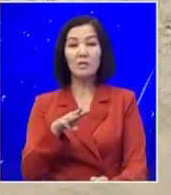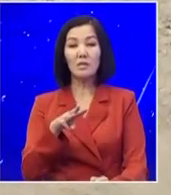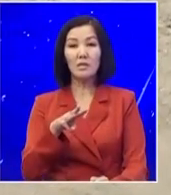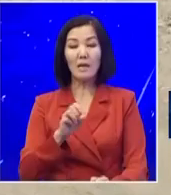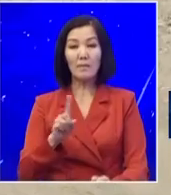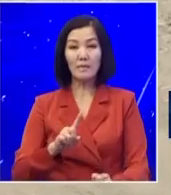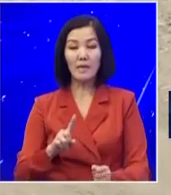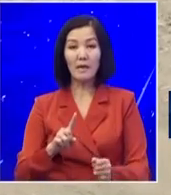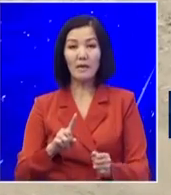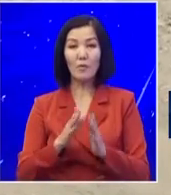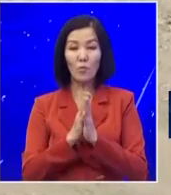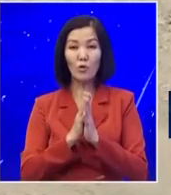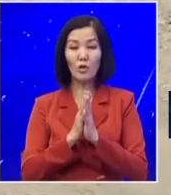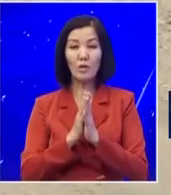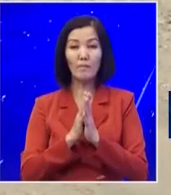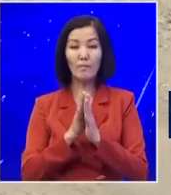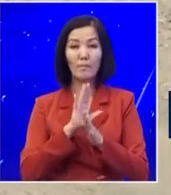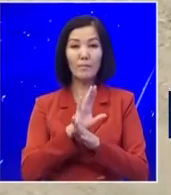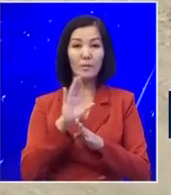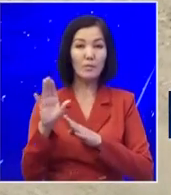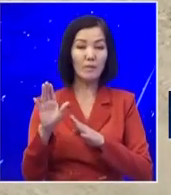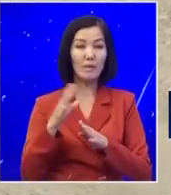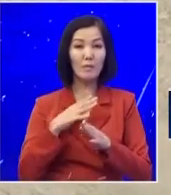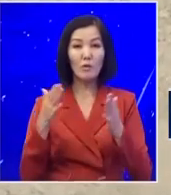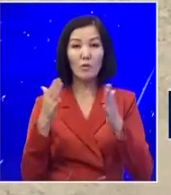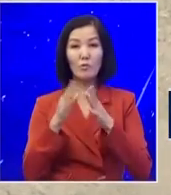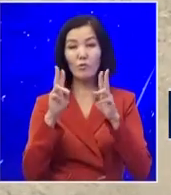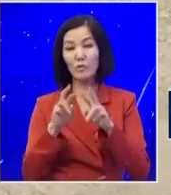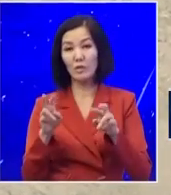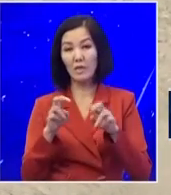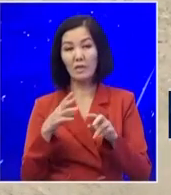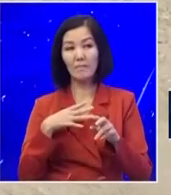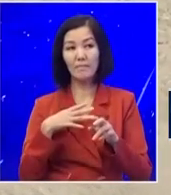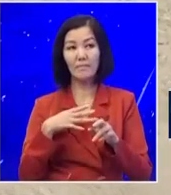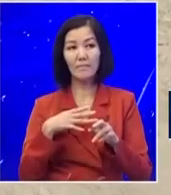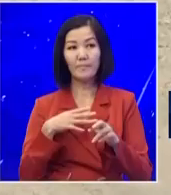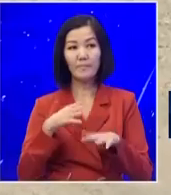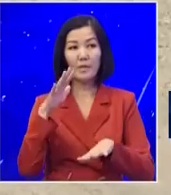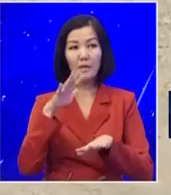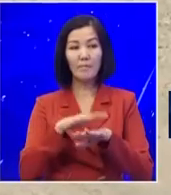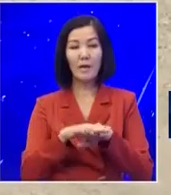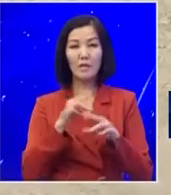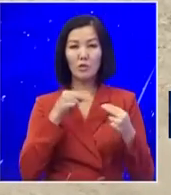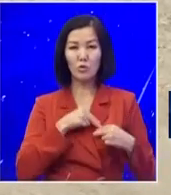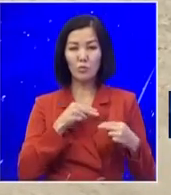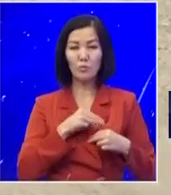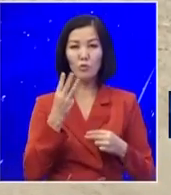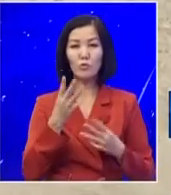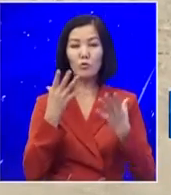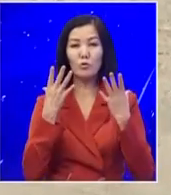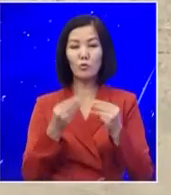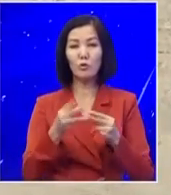өтінімді берген болатын. Менің көп уақытым үйді іздеуге кетті. Ал негізінен ол банктегі жұмыс 3 күннің